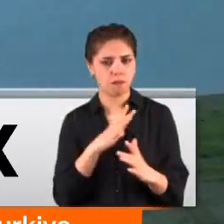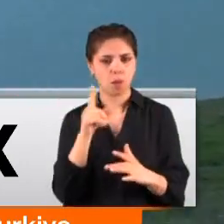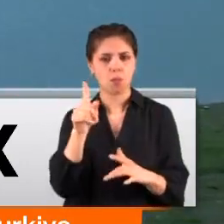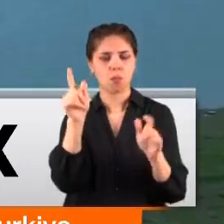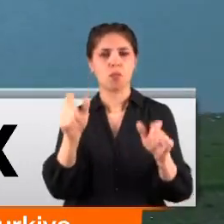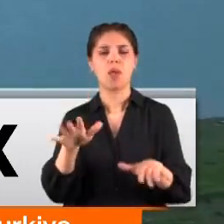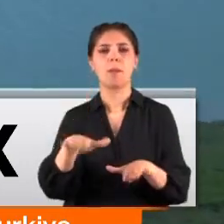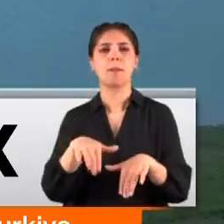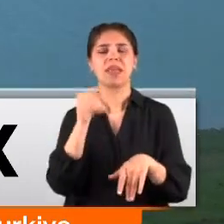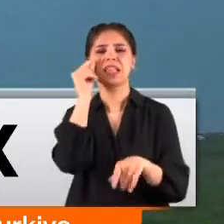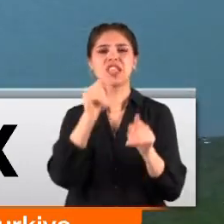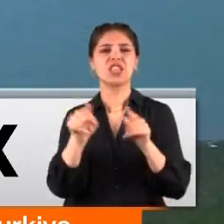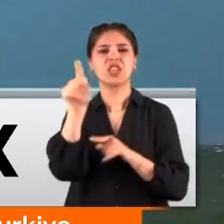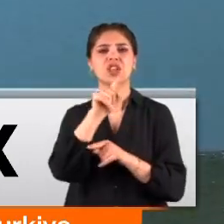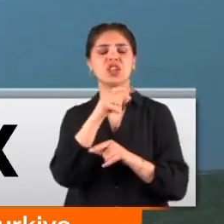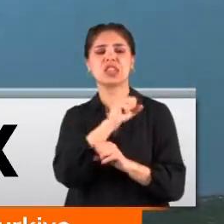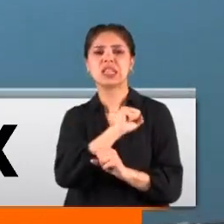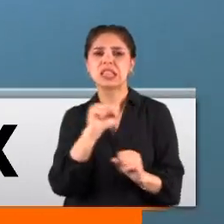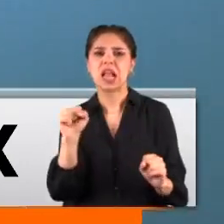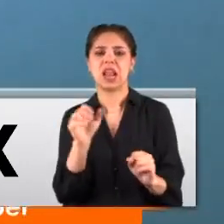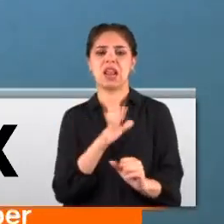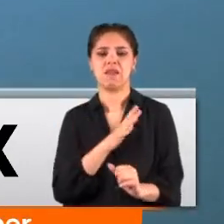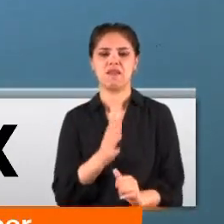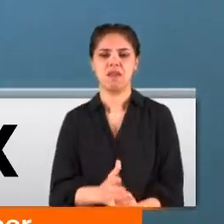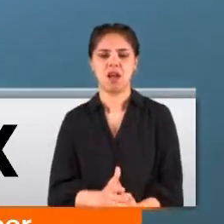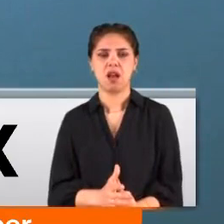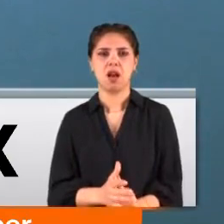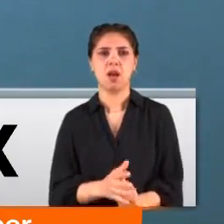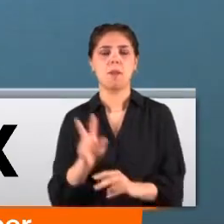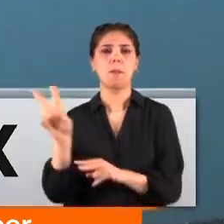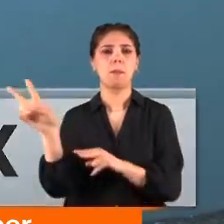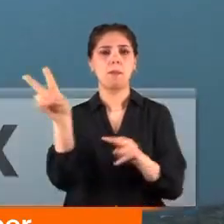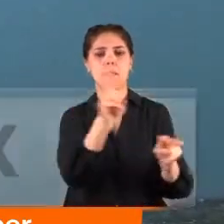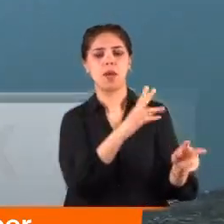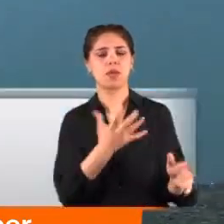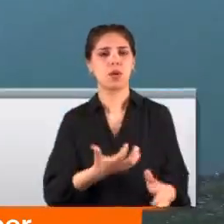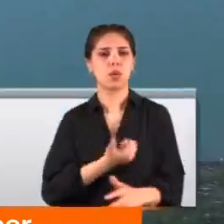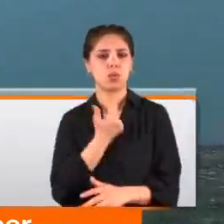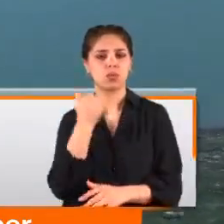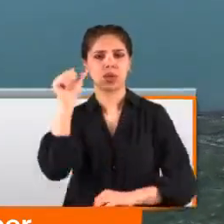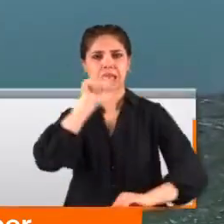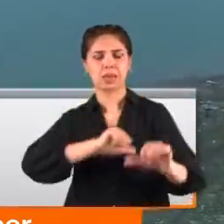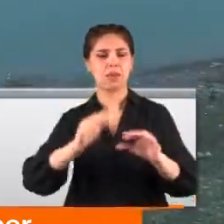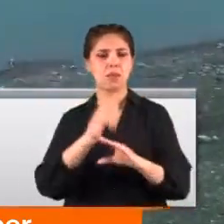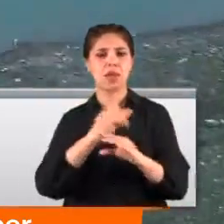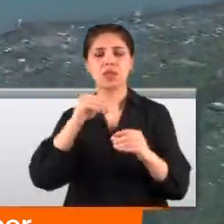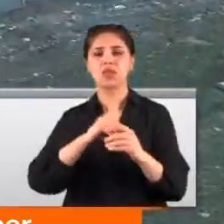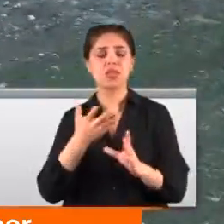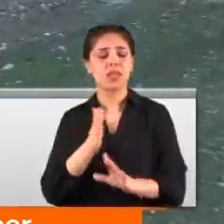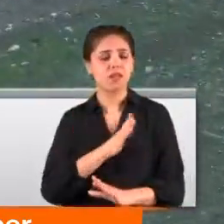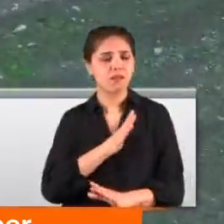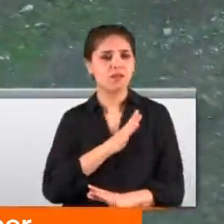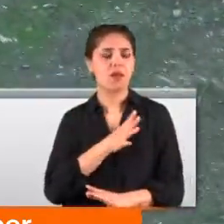piknik yapan vatandaşlar da olumsuz şekilde etkilendi. Manzara son derece üzücü. Kimyasalın içeriğinin ne